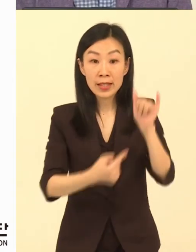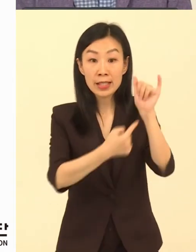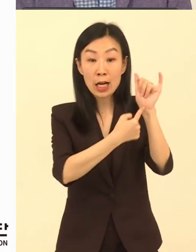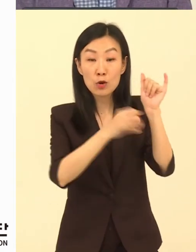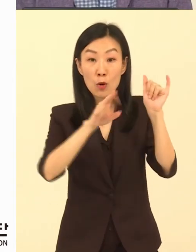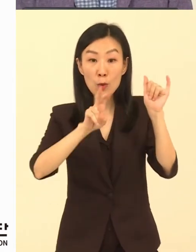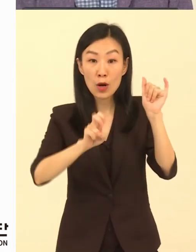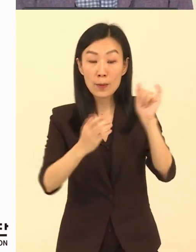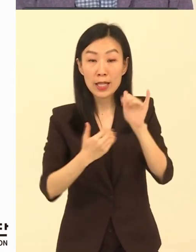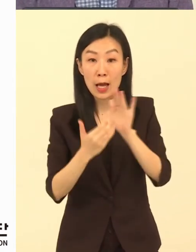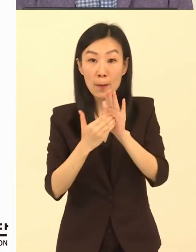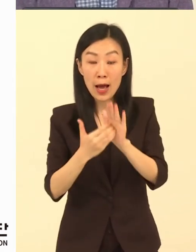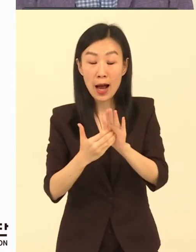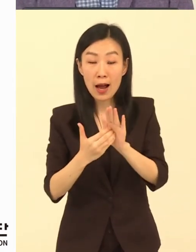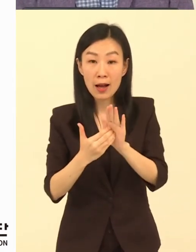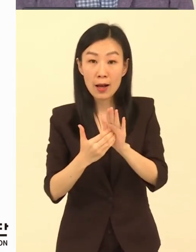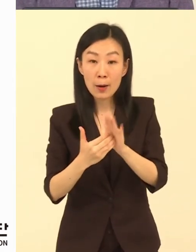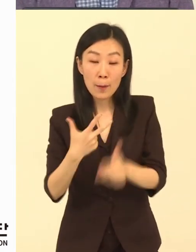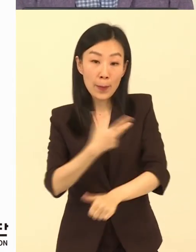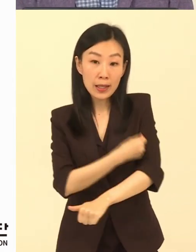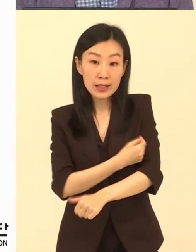자궁경부암 예방 백신은 어떤 종류가 있나요?